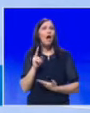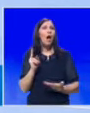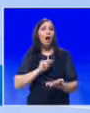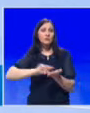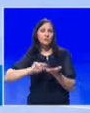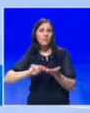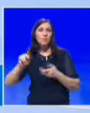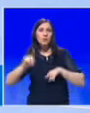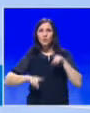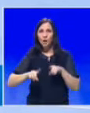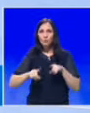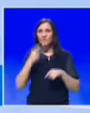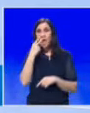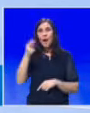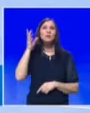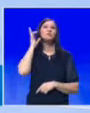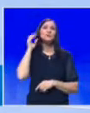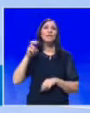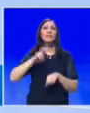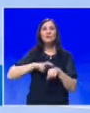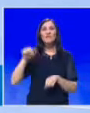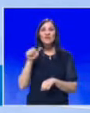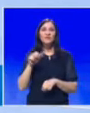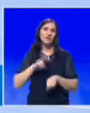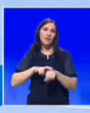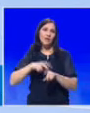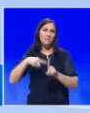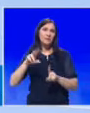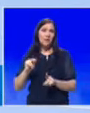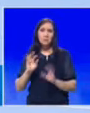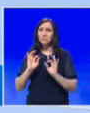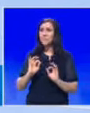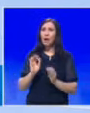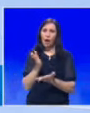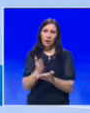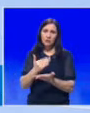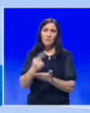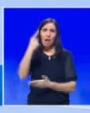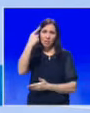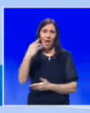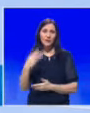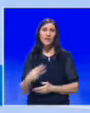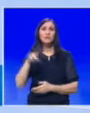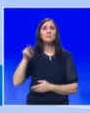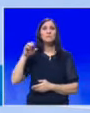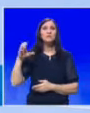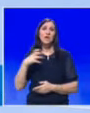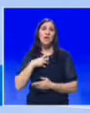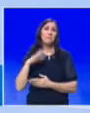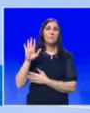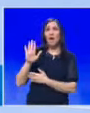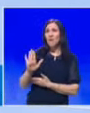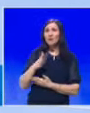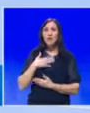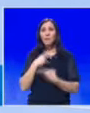попълнят регулаторите. Видяхме госпожа Десова Танасова декември месец каза, нека да си ги разделим по една трета с ДПС, с ГЕРБ и с вас, да